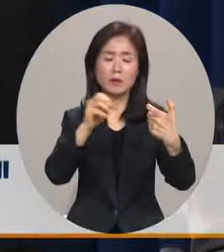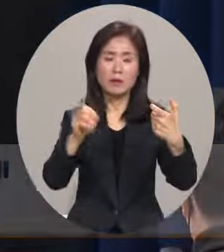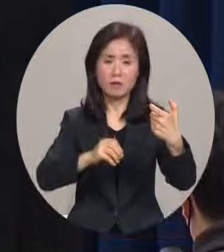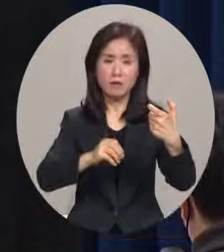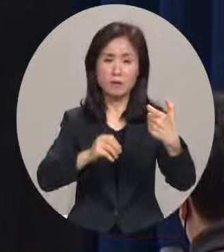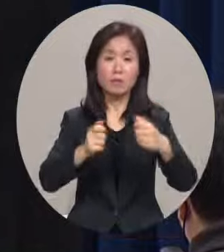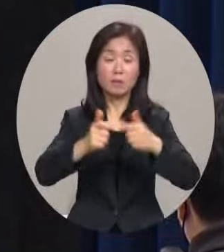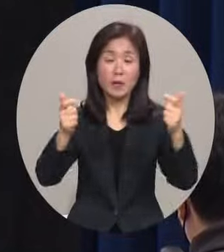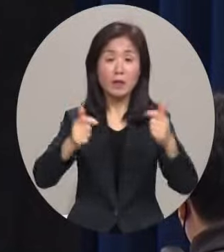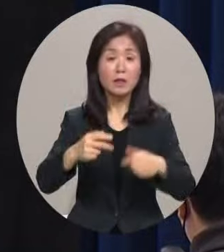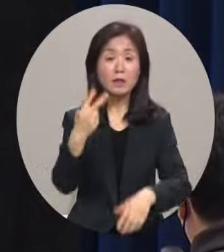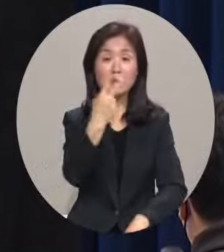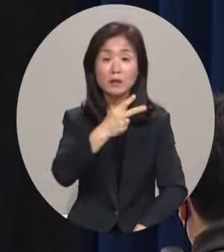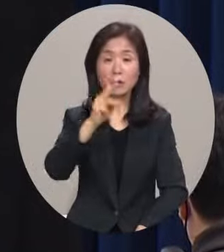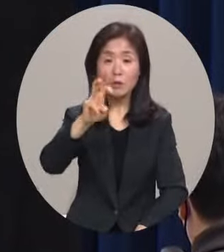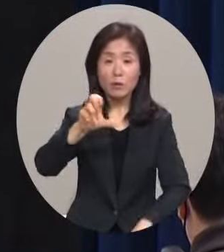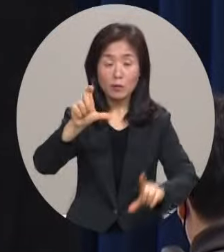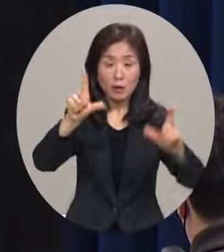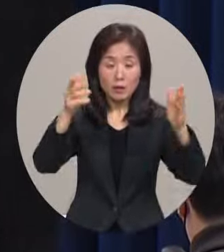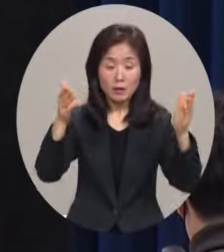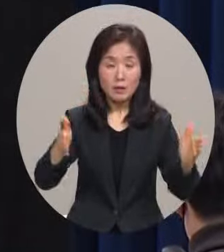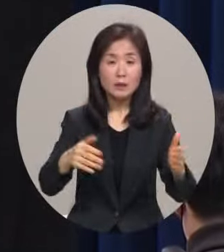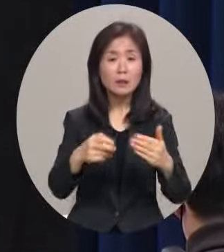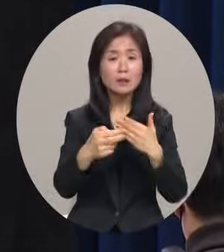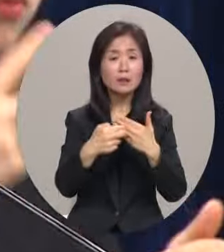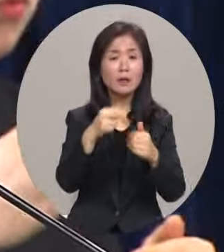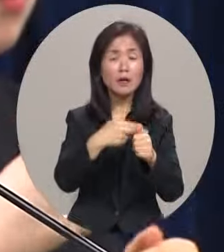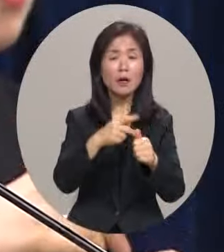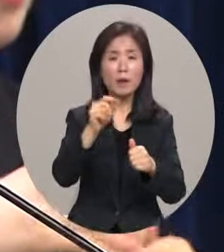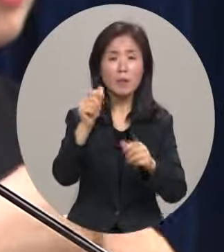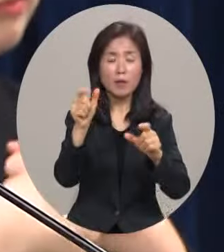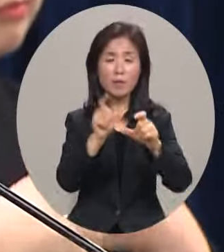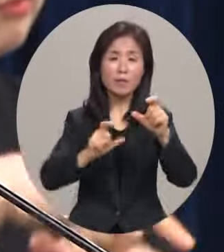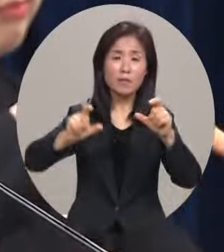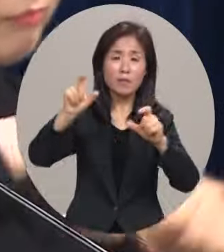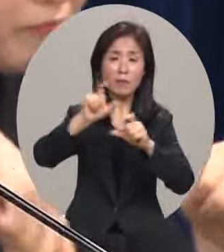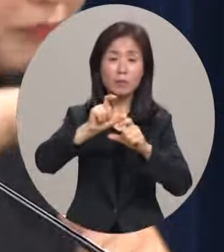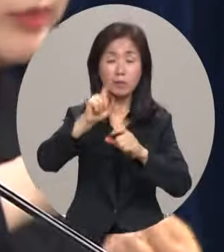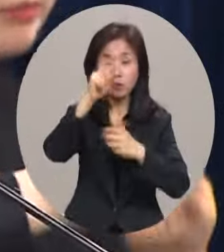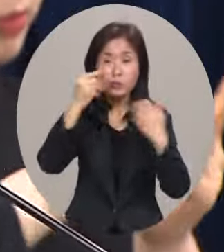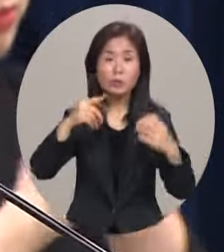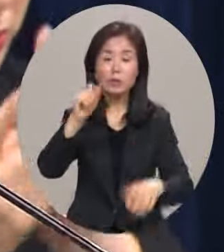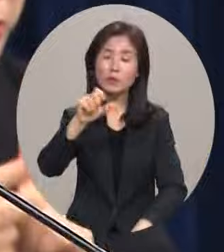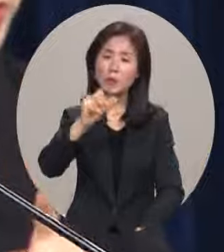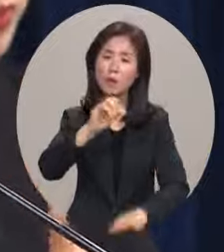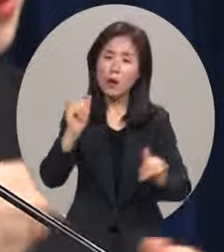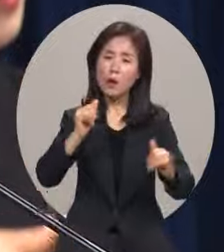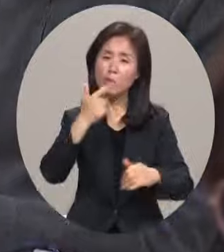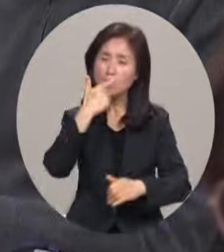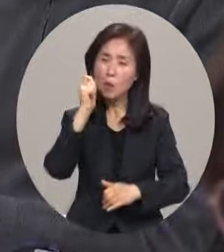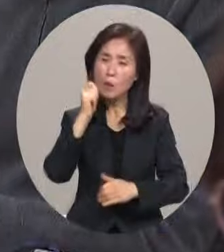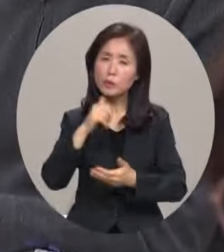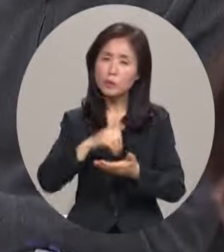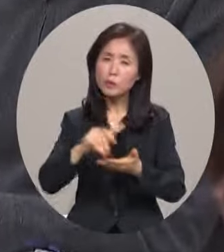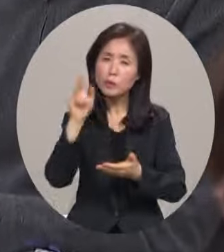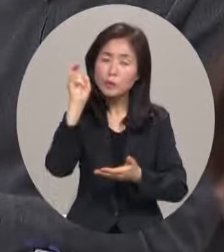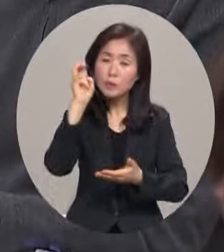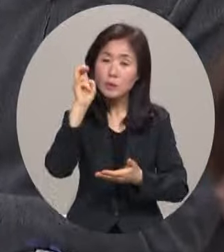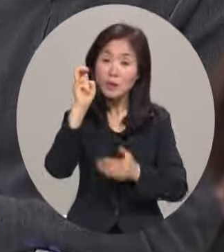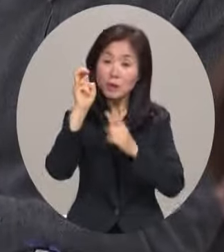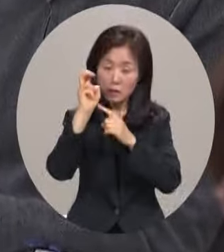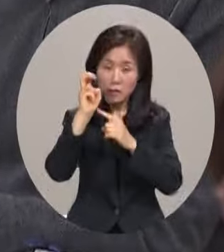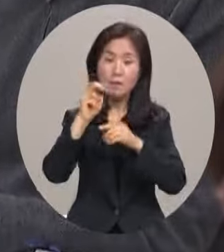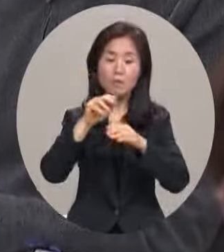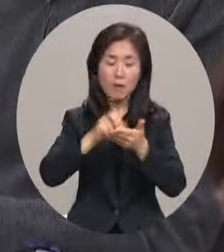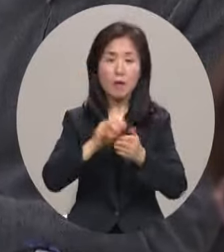되면 2035년까지 의사 1만 명이 확충돼 정부가 15,000명가량 부족할 거라고 추산한 공백을 메울